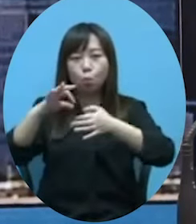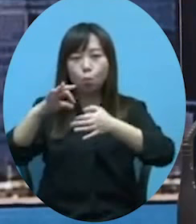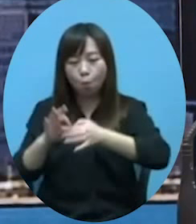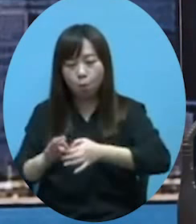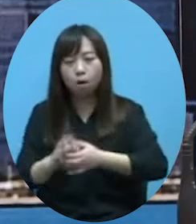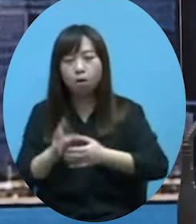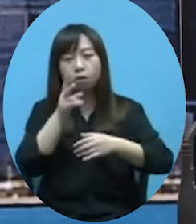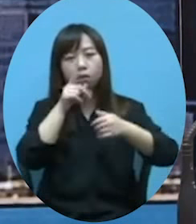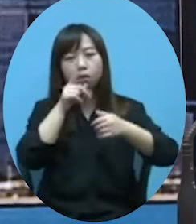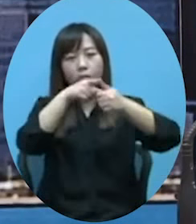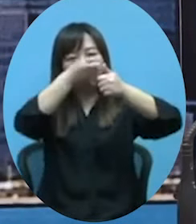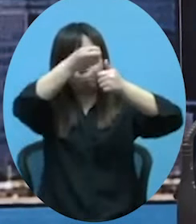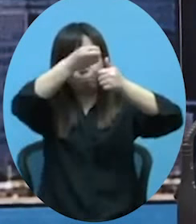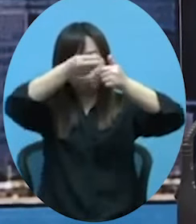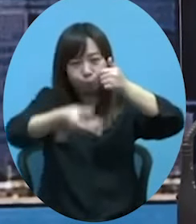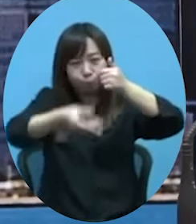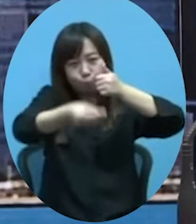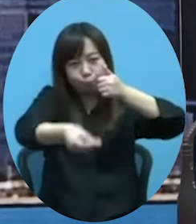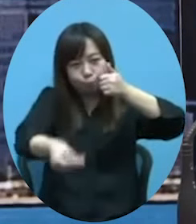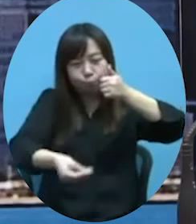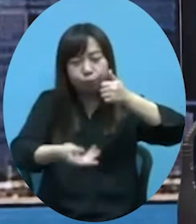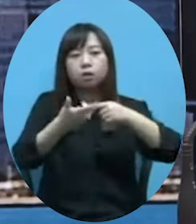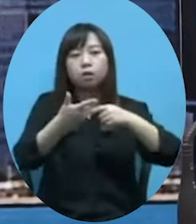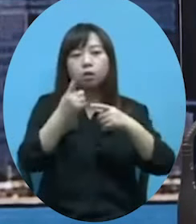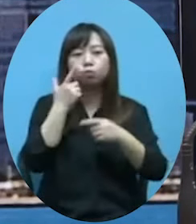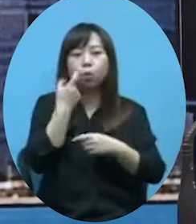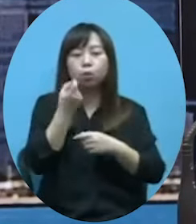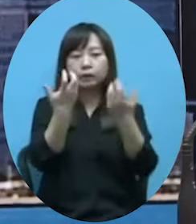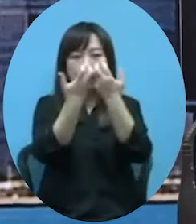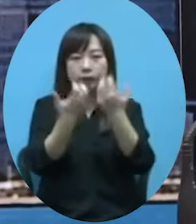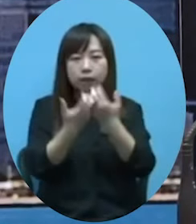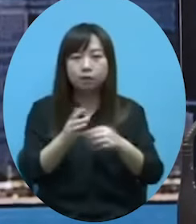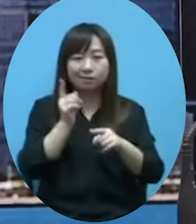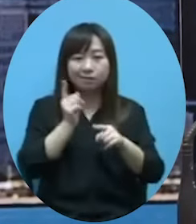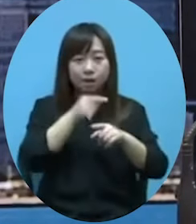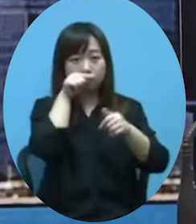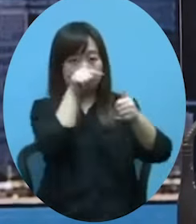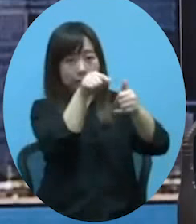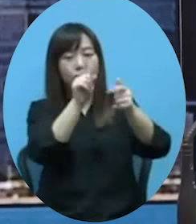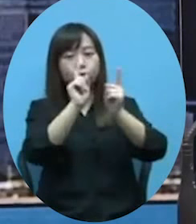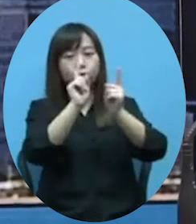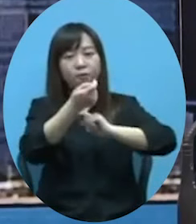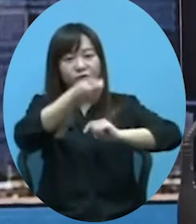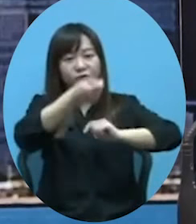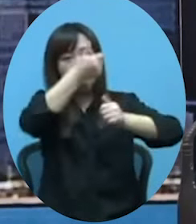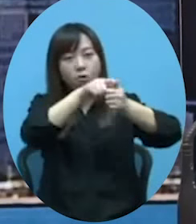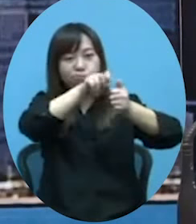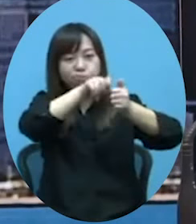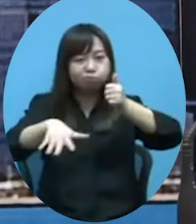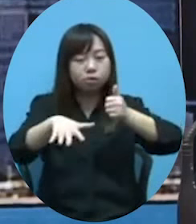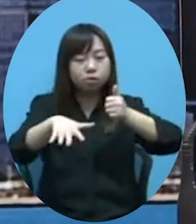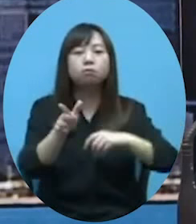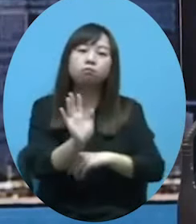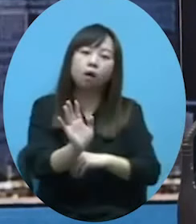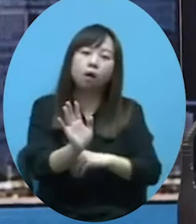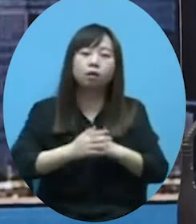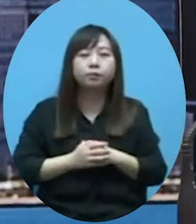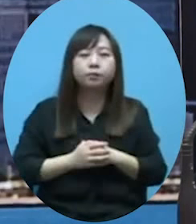就是純粹是讓我們容易些計數的意思就不是說那個就是那個源頭的個案那麼